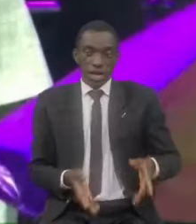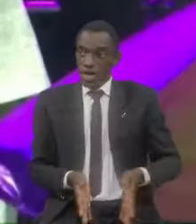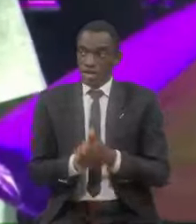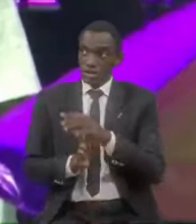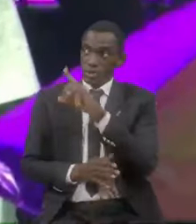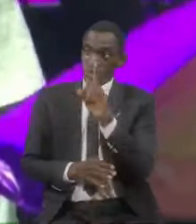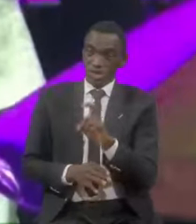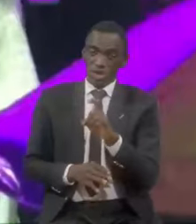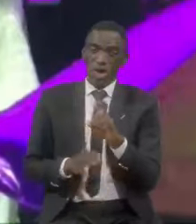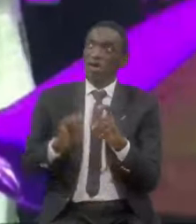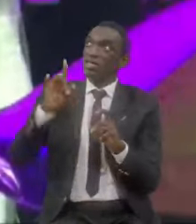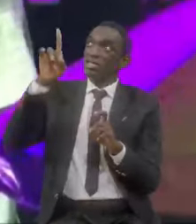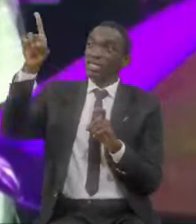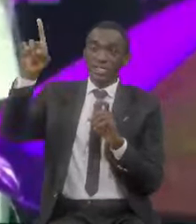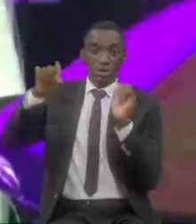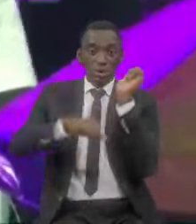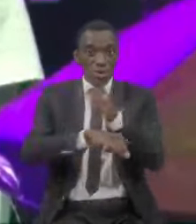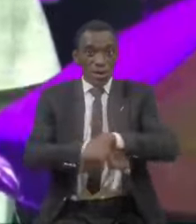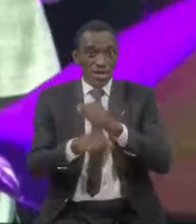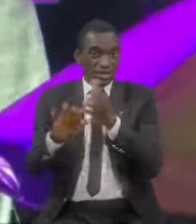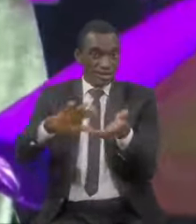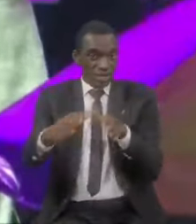Le Seigneur, celui qui a vaincu